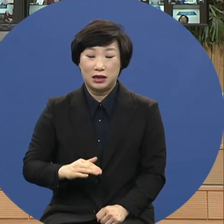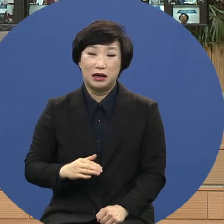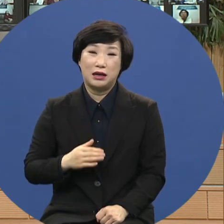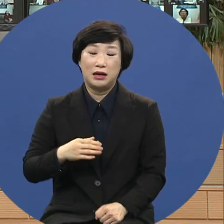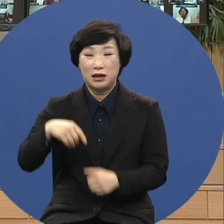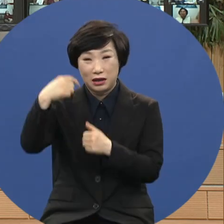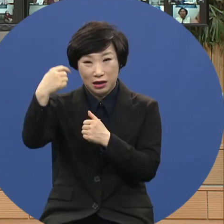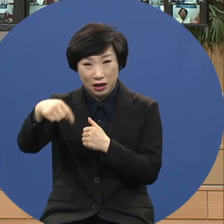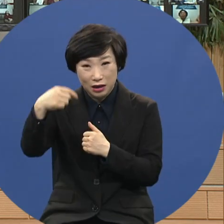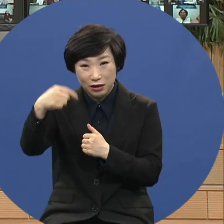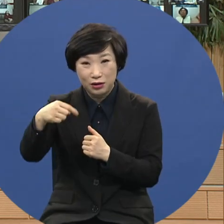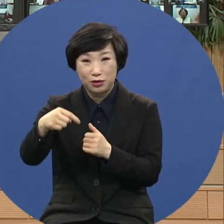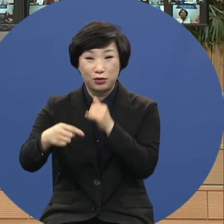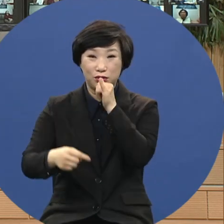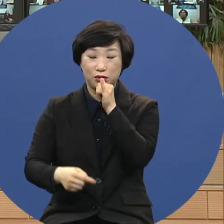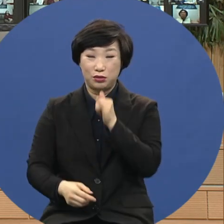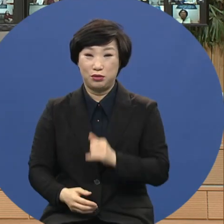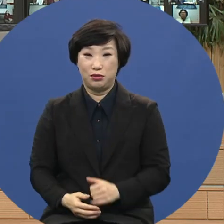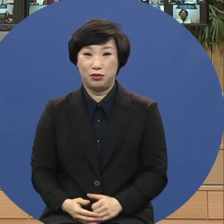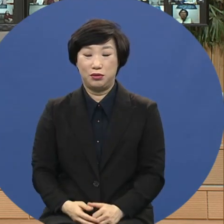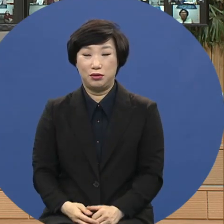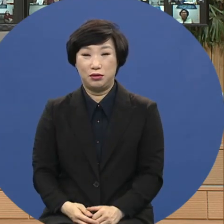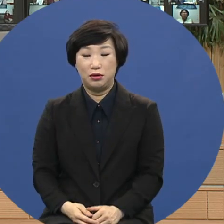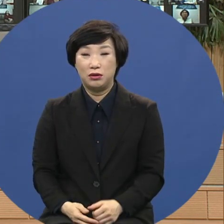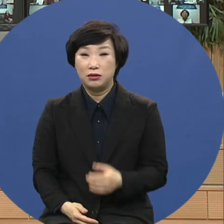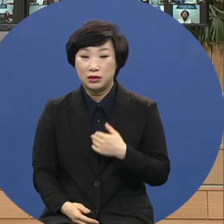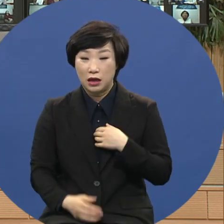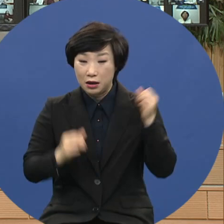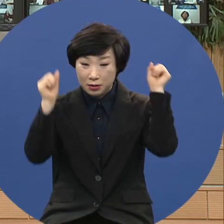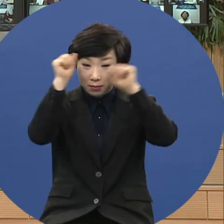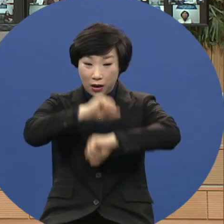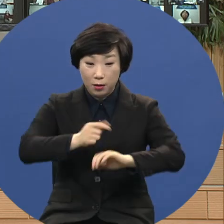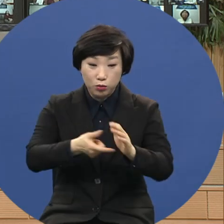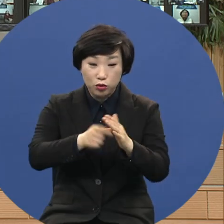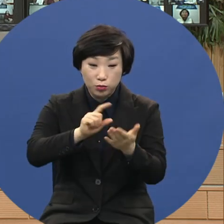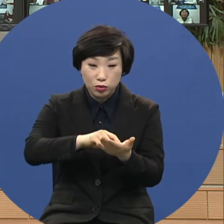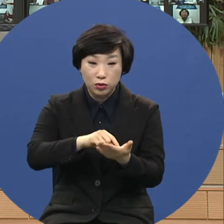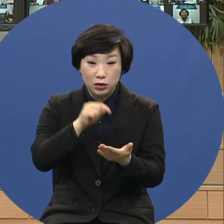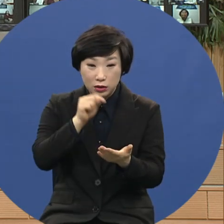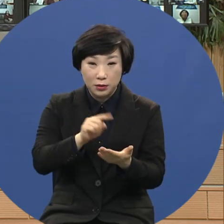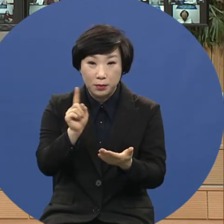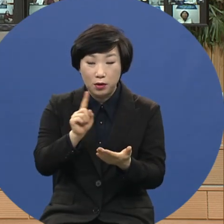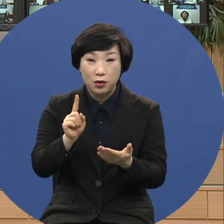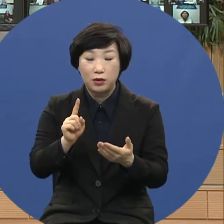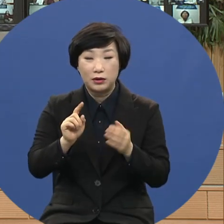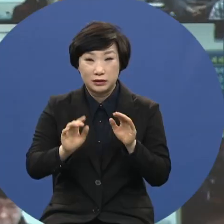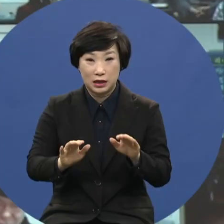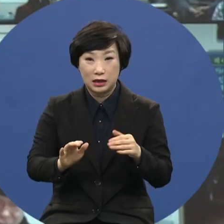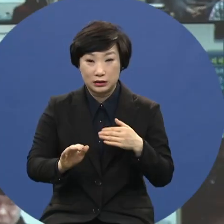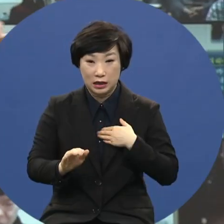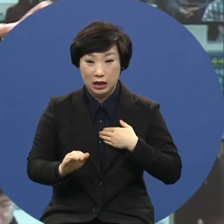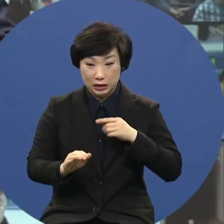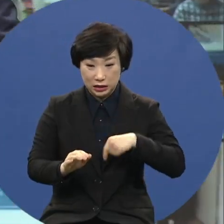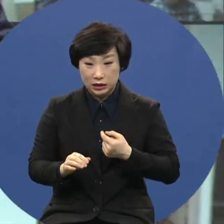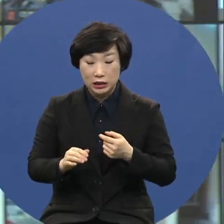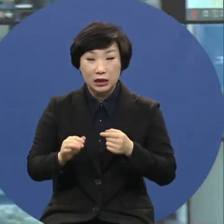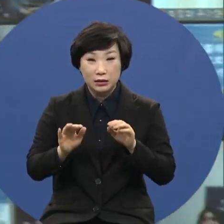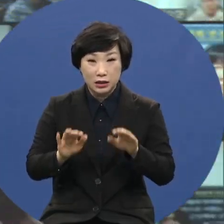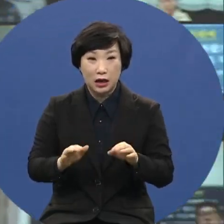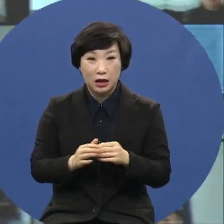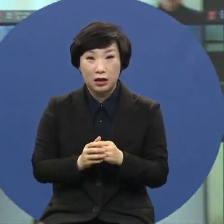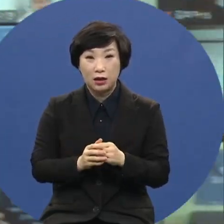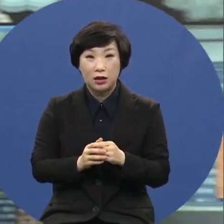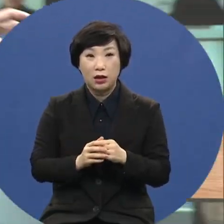철저하게 가르치시며 망하는 부분을 어떻게 자신이